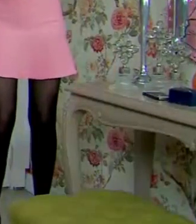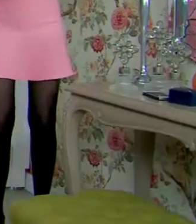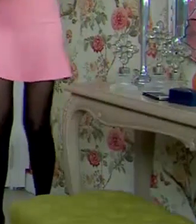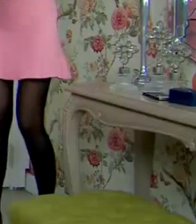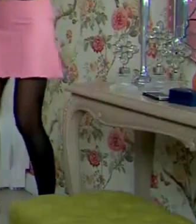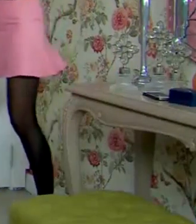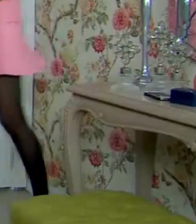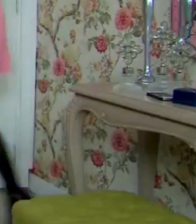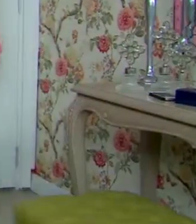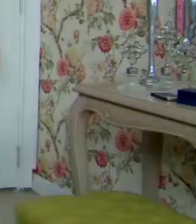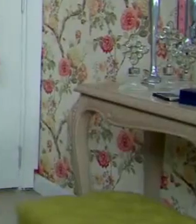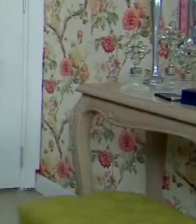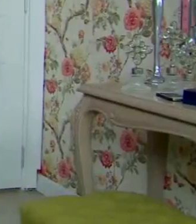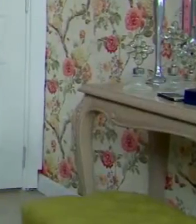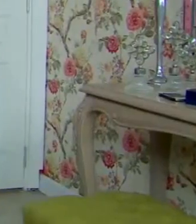Bak şimdi.